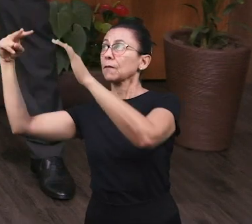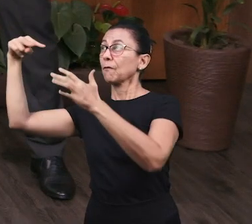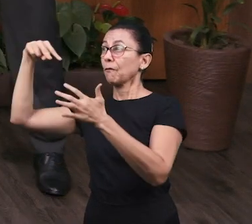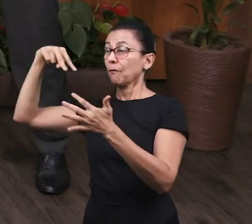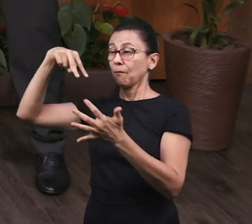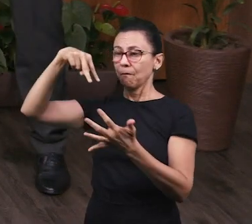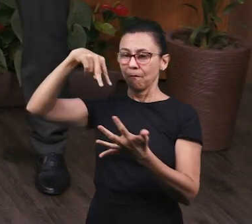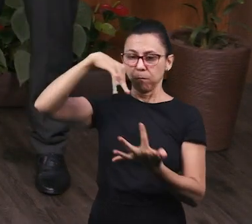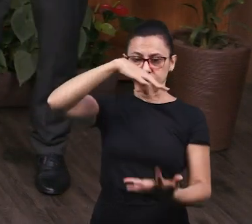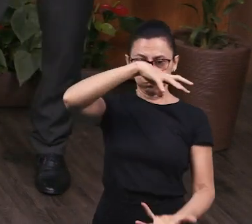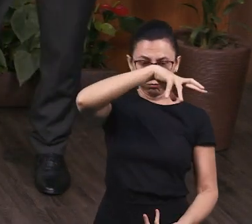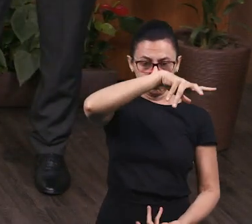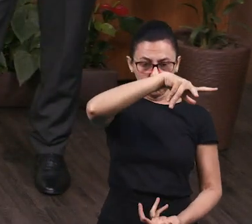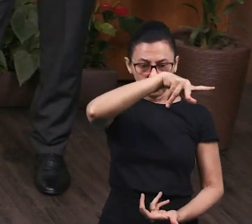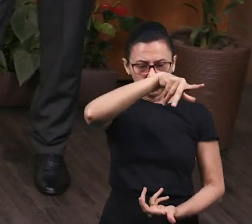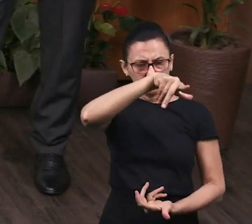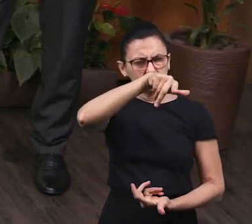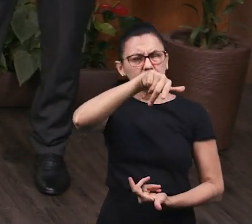à ce monde